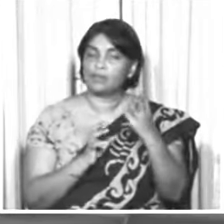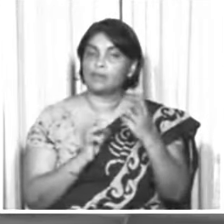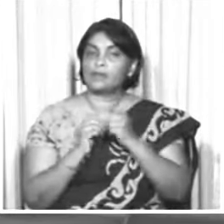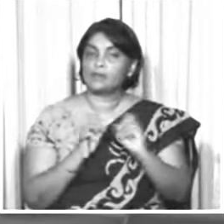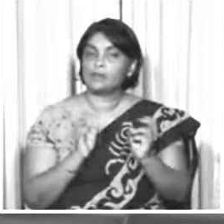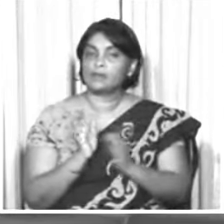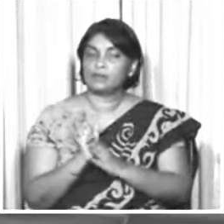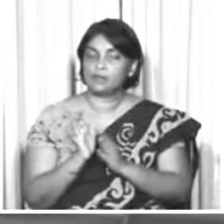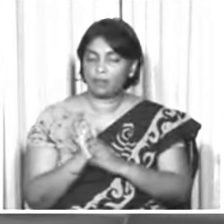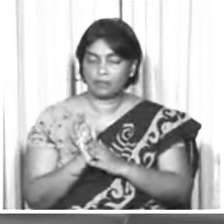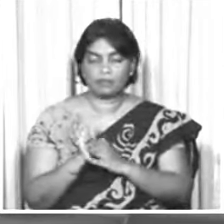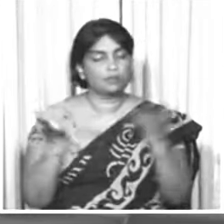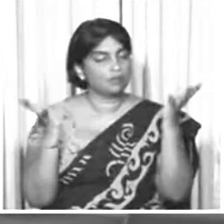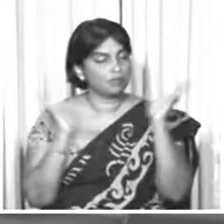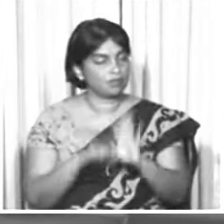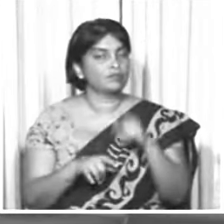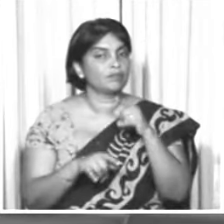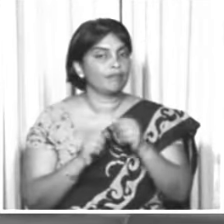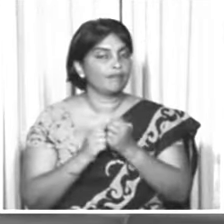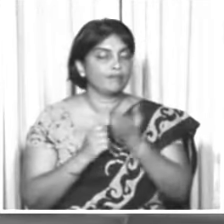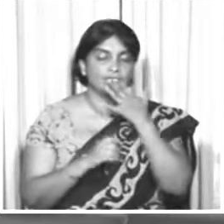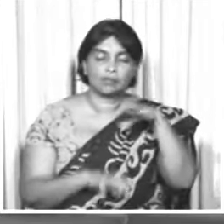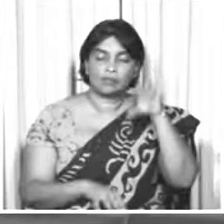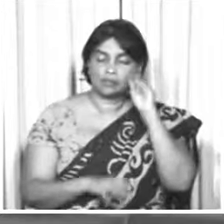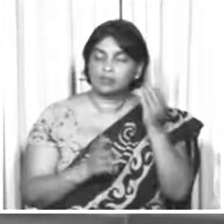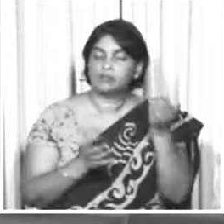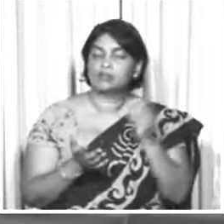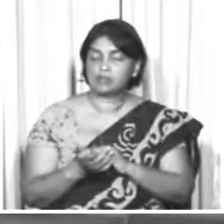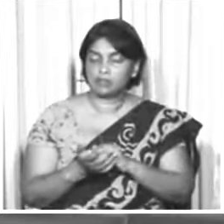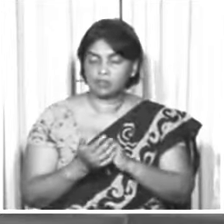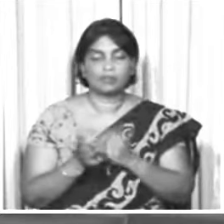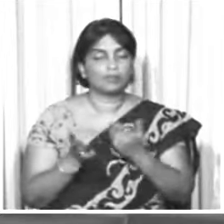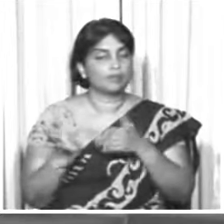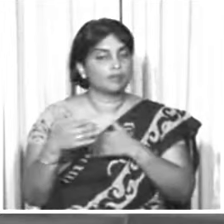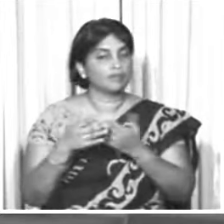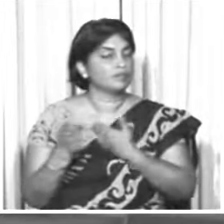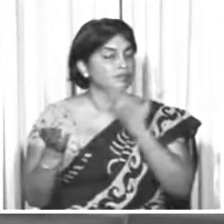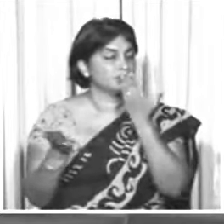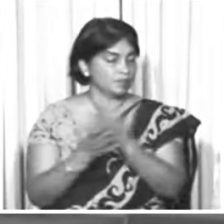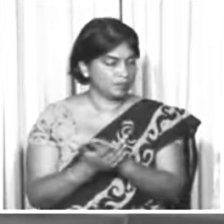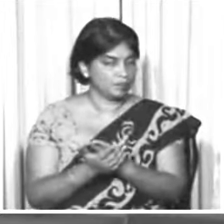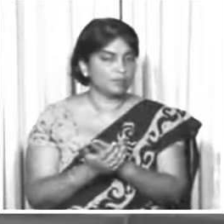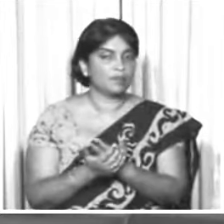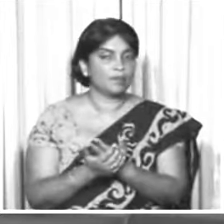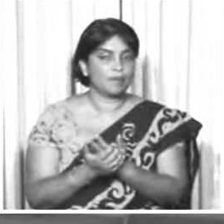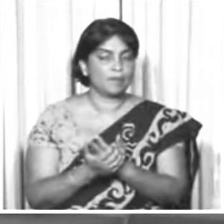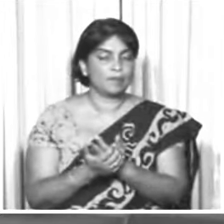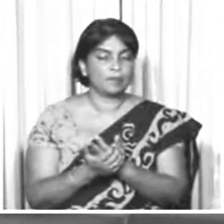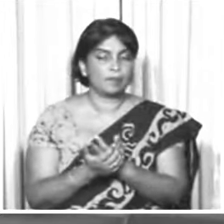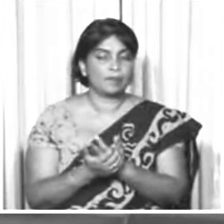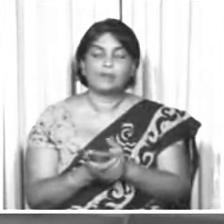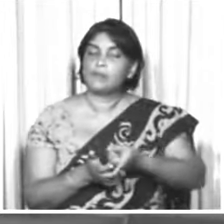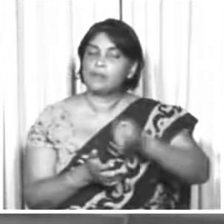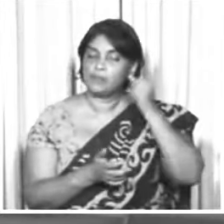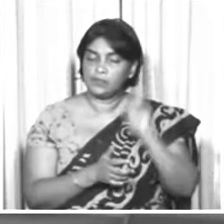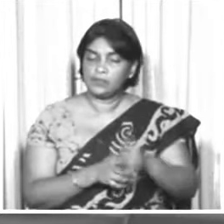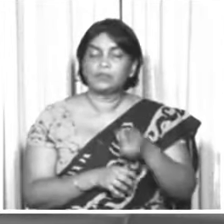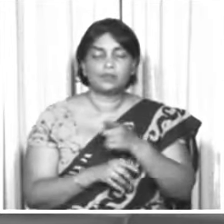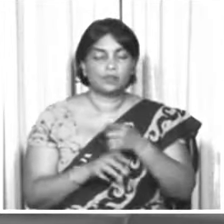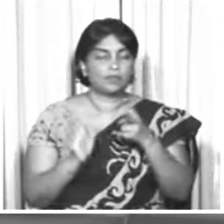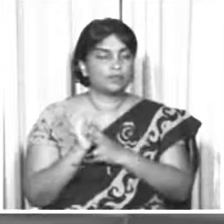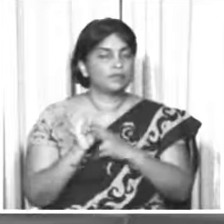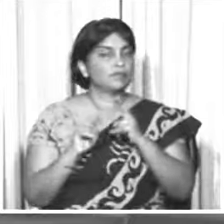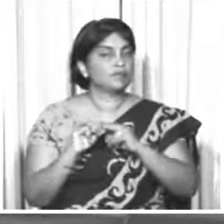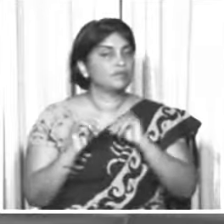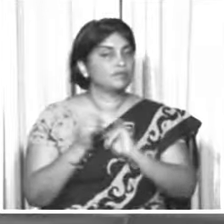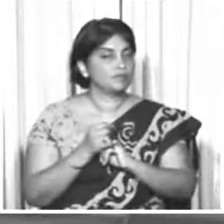කමිටුව රැස් වෙලා ඒක ස්ටඩි කරලා නැවත කැබිනට් එකට ගිහිල්ලා මේ අනුමත කරපු එක VFS